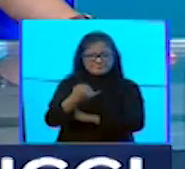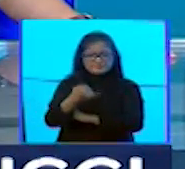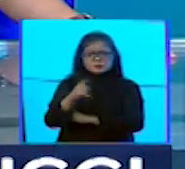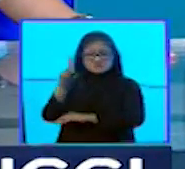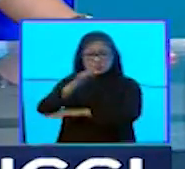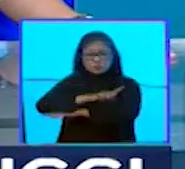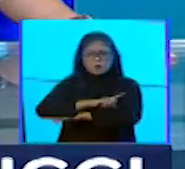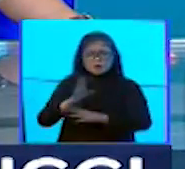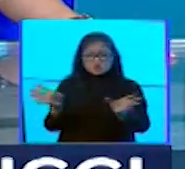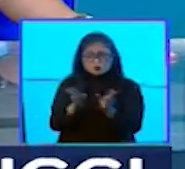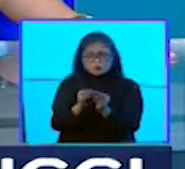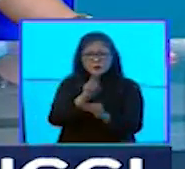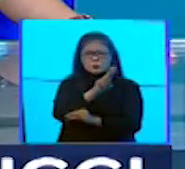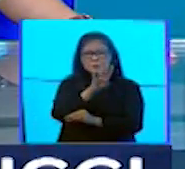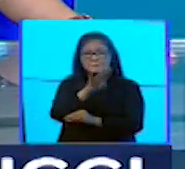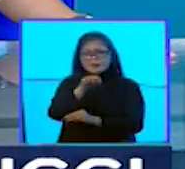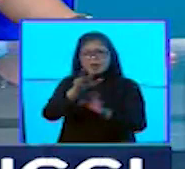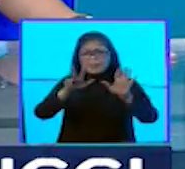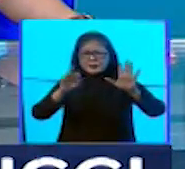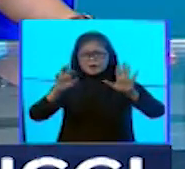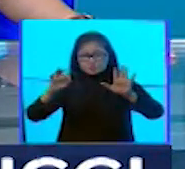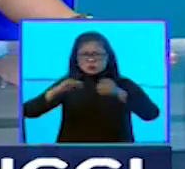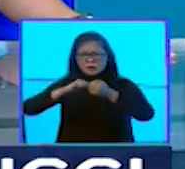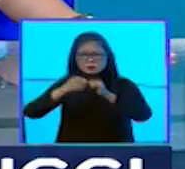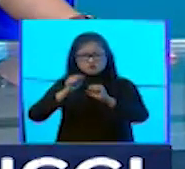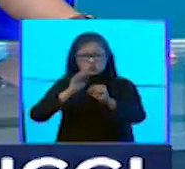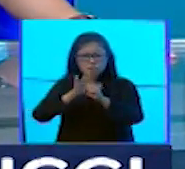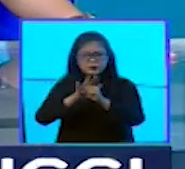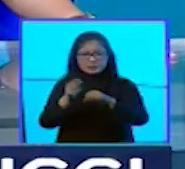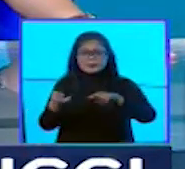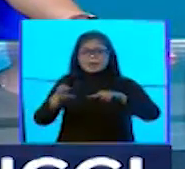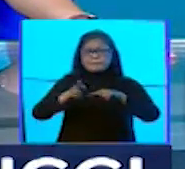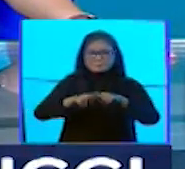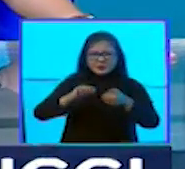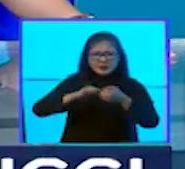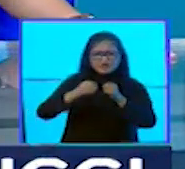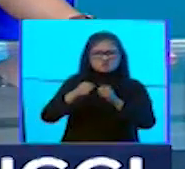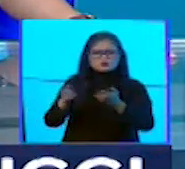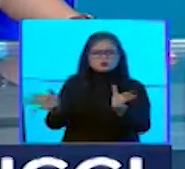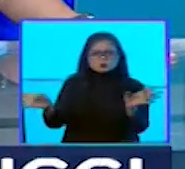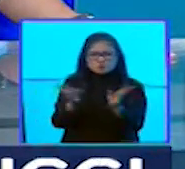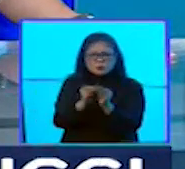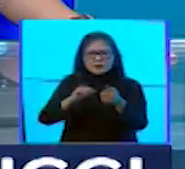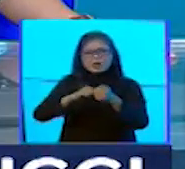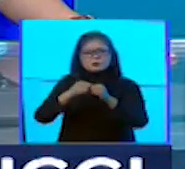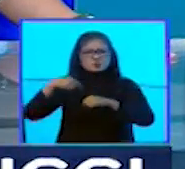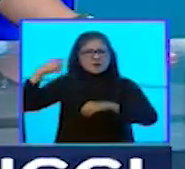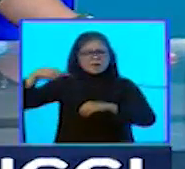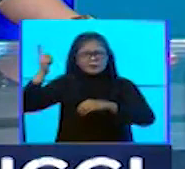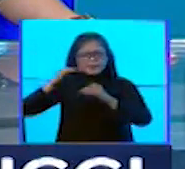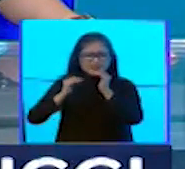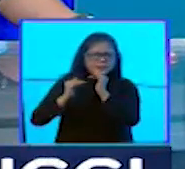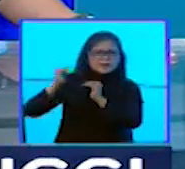dalam satu hari tercatat lebih dari 24800 kasus qobid minshin tambahan kasus ini sekaligus mencatatkan kasus hari yang